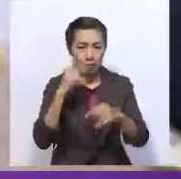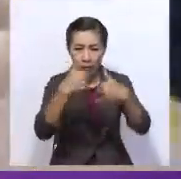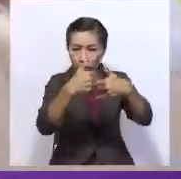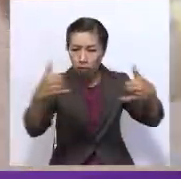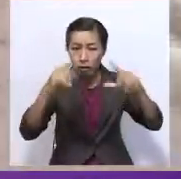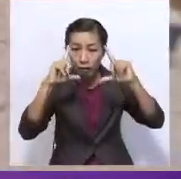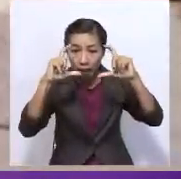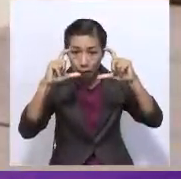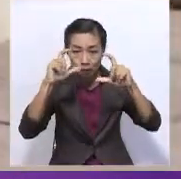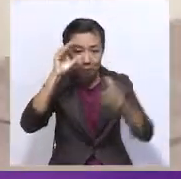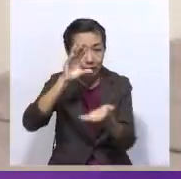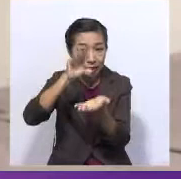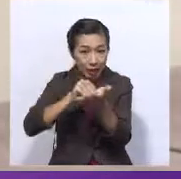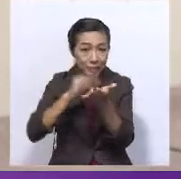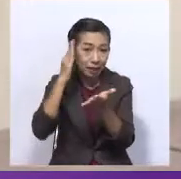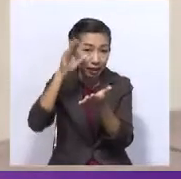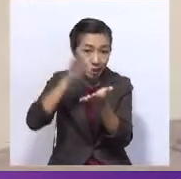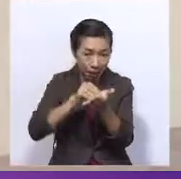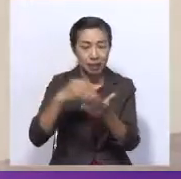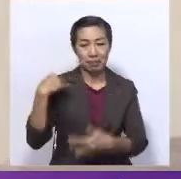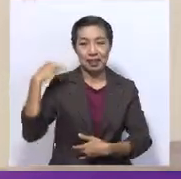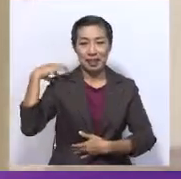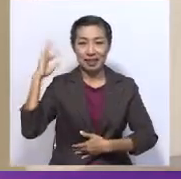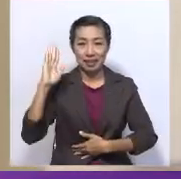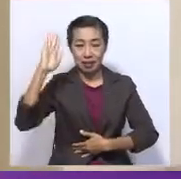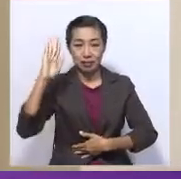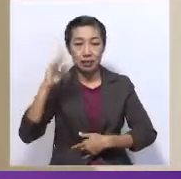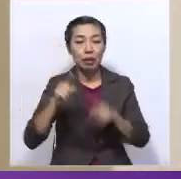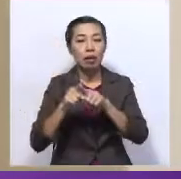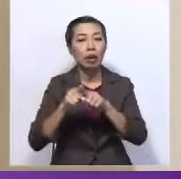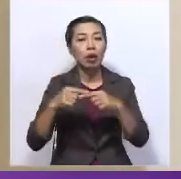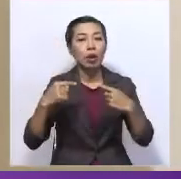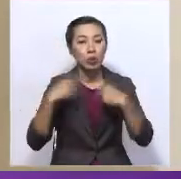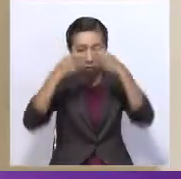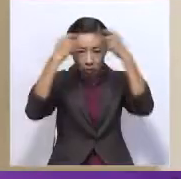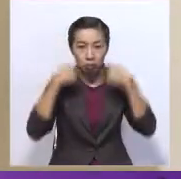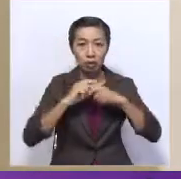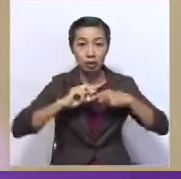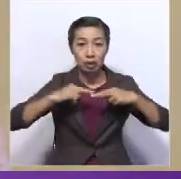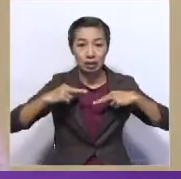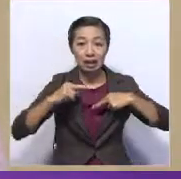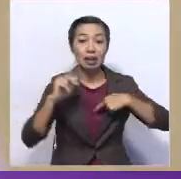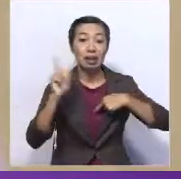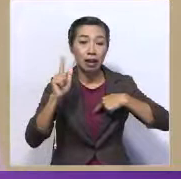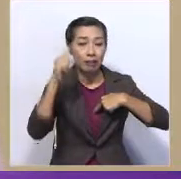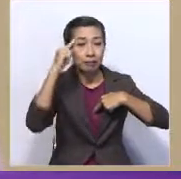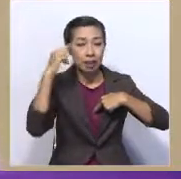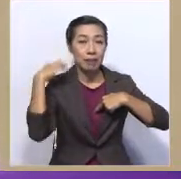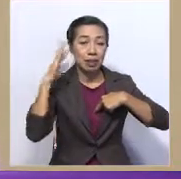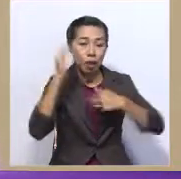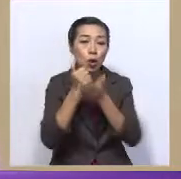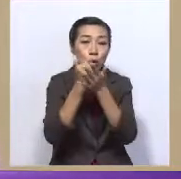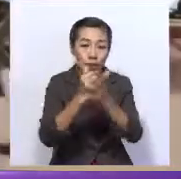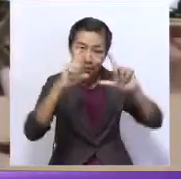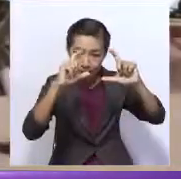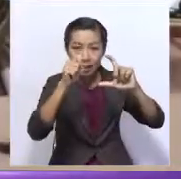กันทุกคนนะคะภายในงานจะมีจิตอาสาเราทำความดีด้วยหัวใจยืนอำนวยความสะดวกเราสาม